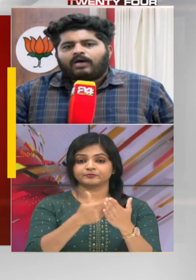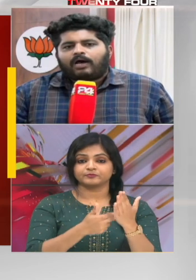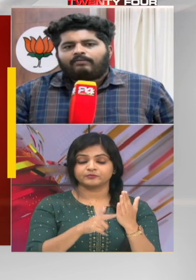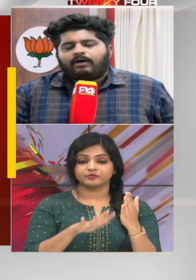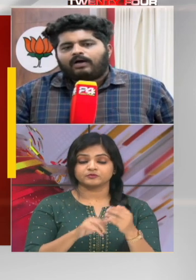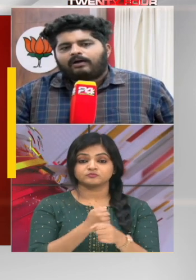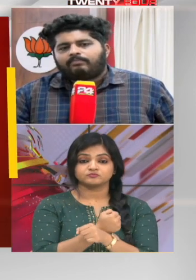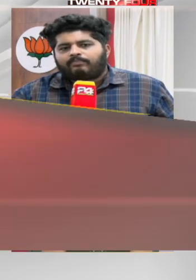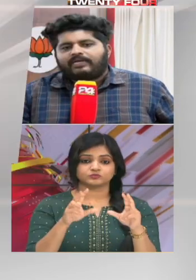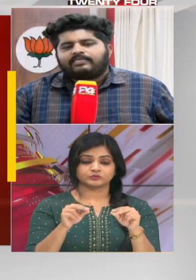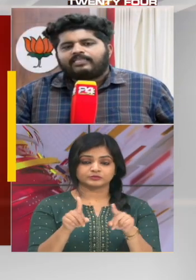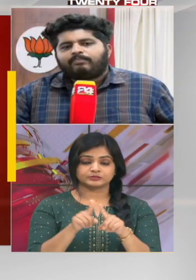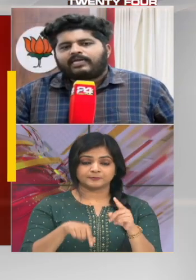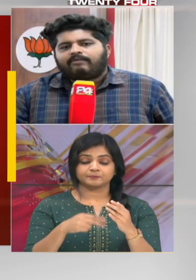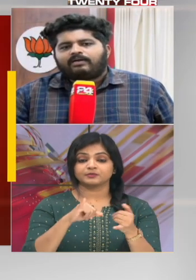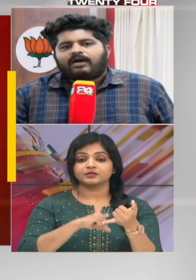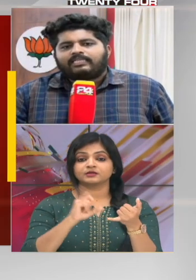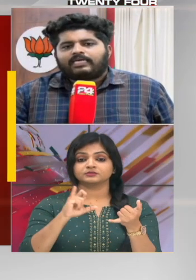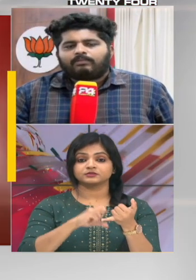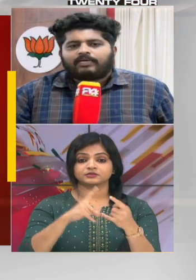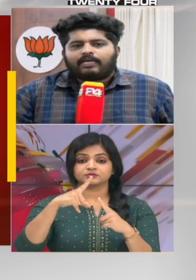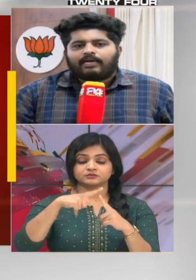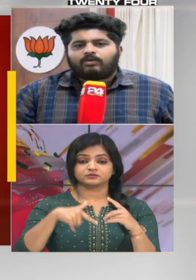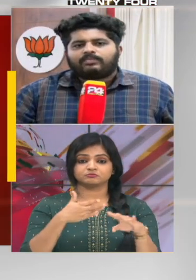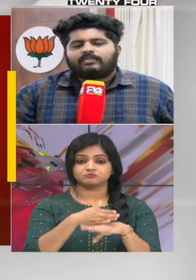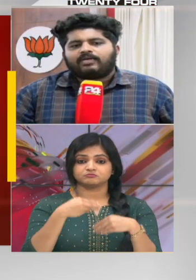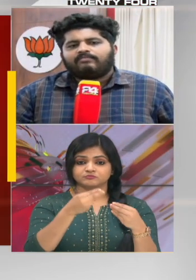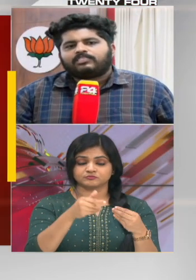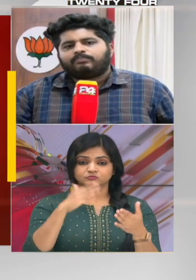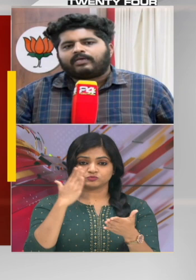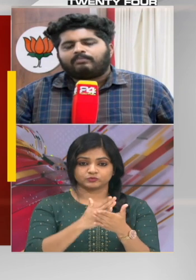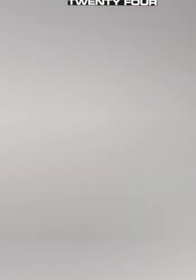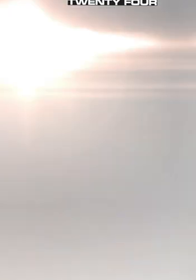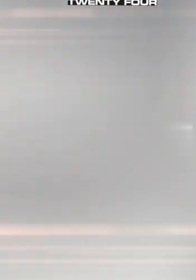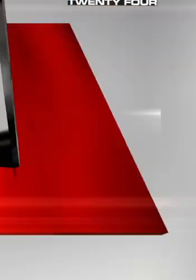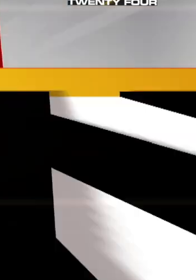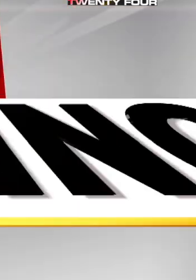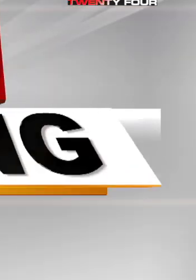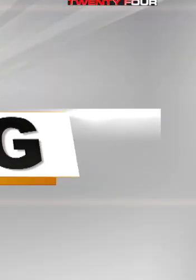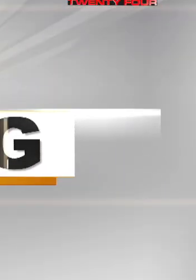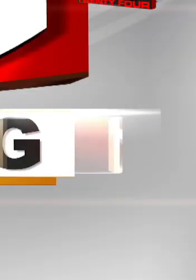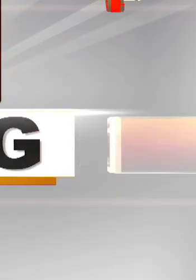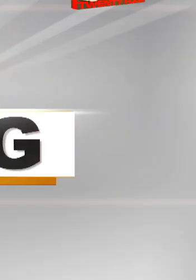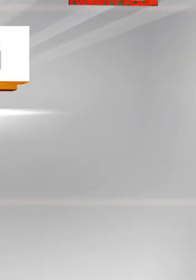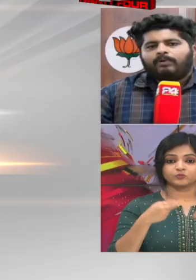വകുപ്പായിട്ടുള്ള പട്ടികജാതി പട്ടികവർഗ അതിക്രമം തടയൽ, അതോടൊപ്പം തന്നെ തെളിവ് നശിപ്പിക്കൽ ഭീഷണിപ്പെടുത്തൽ ഉൾപ്പെടെ